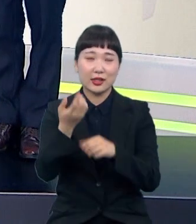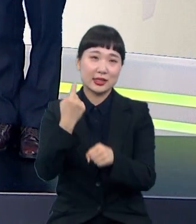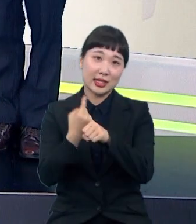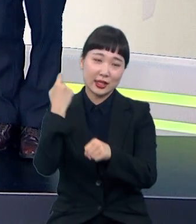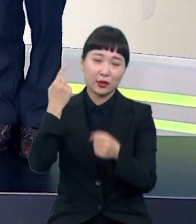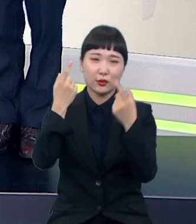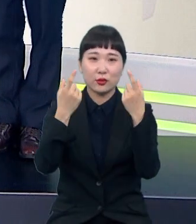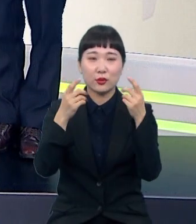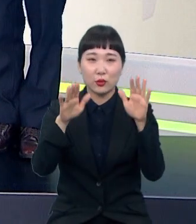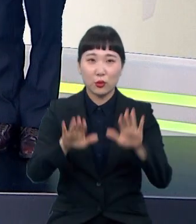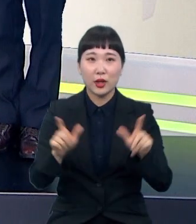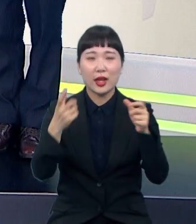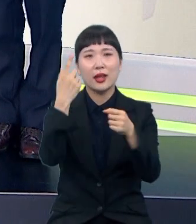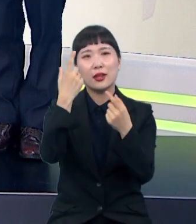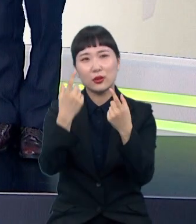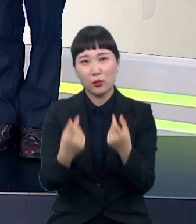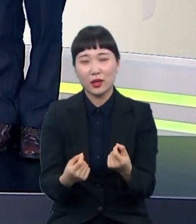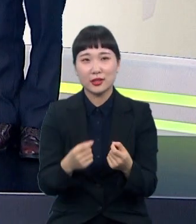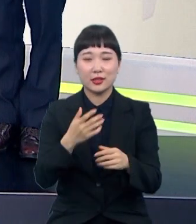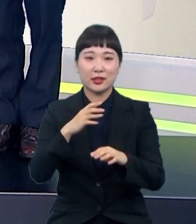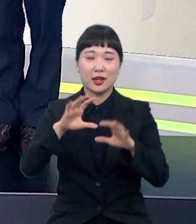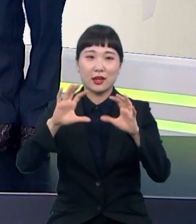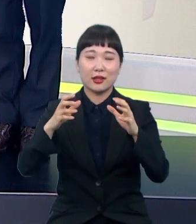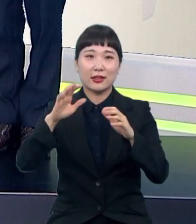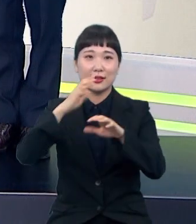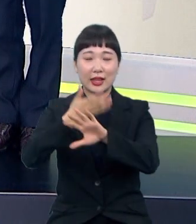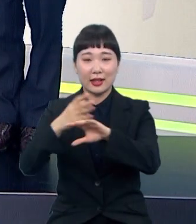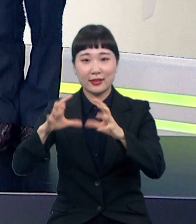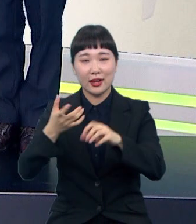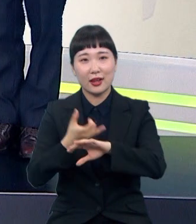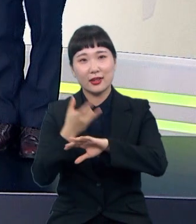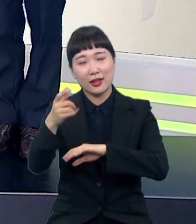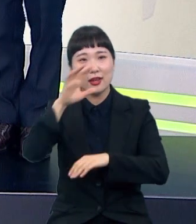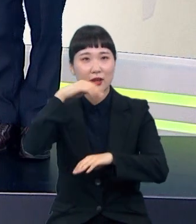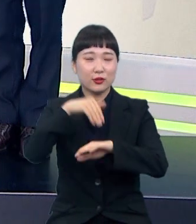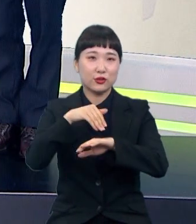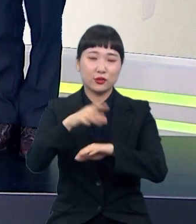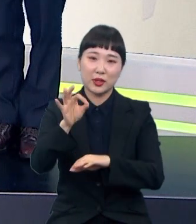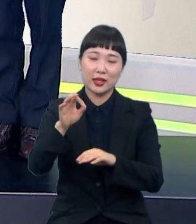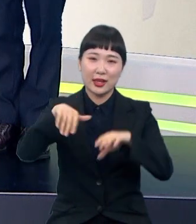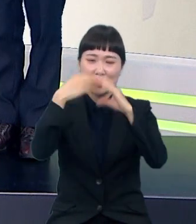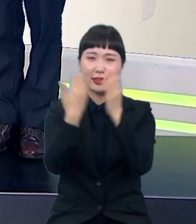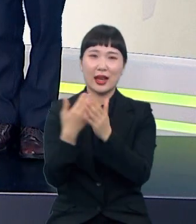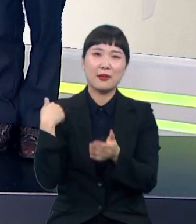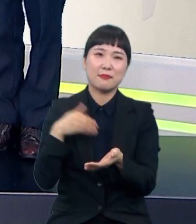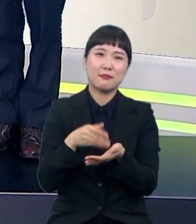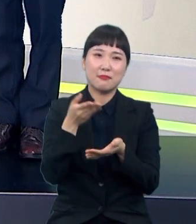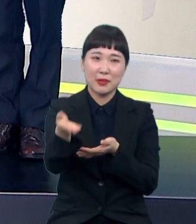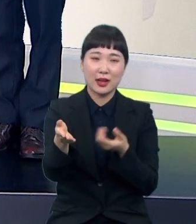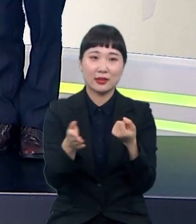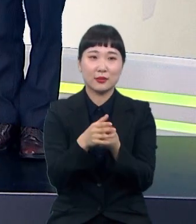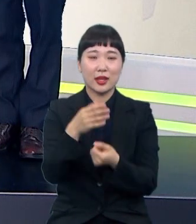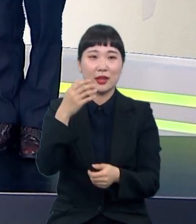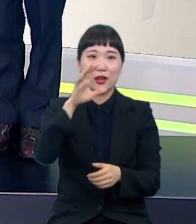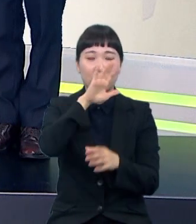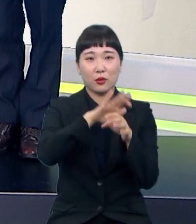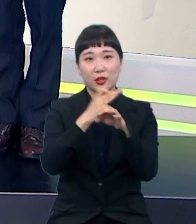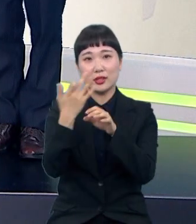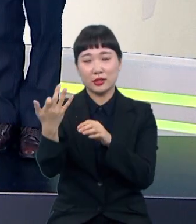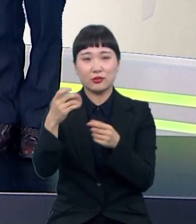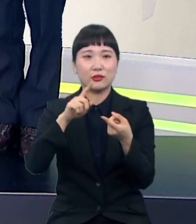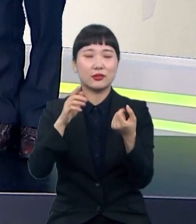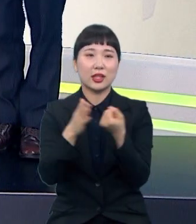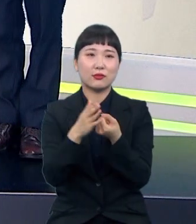국외 연수비 예산을 전액 반납했습니다. 중구의회는 코로나19로 어려움을 겪는 구민들의 고통을 덜 수 있는